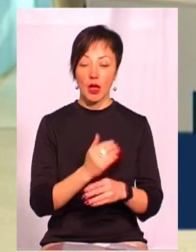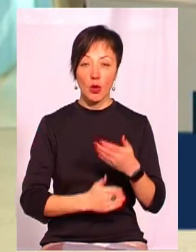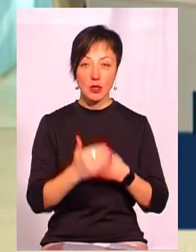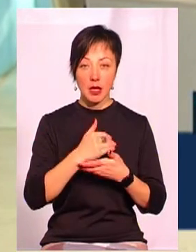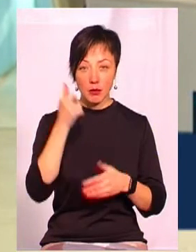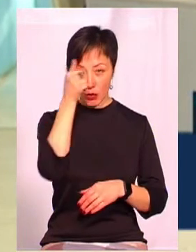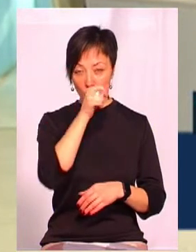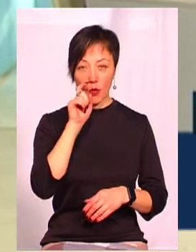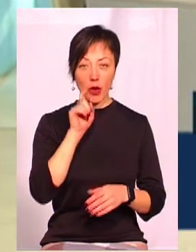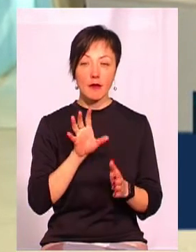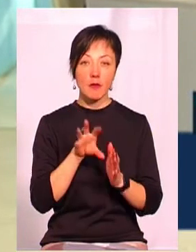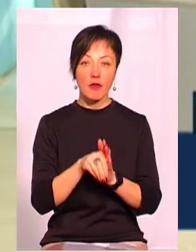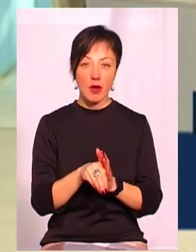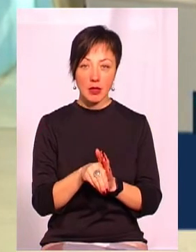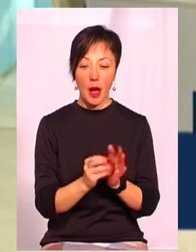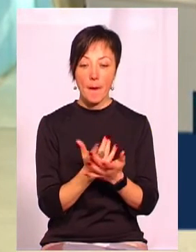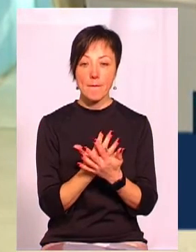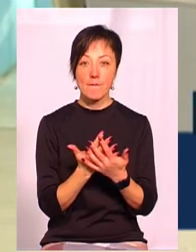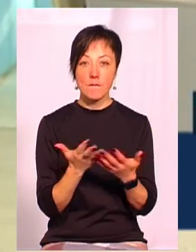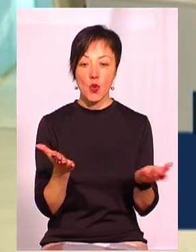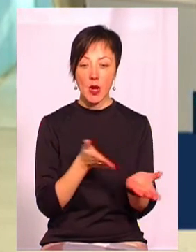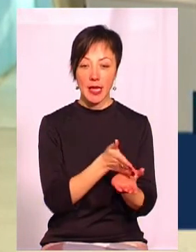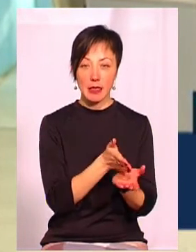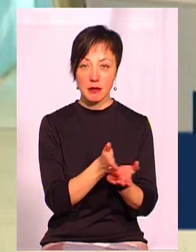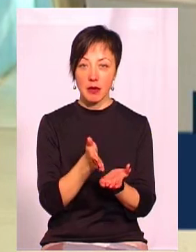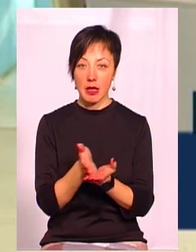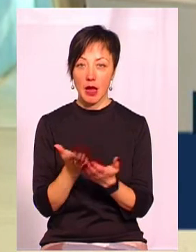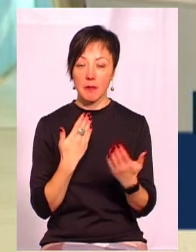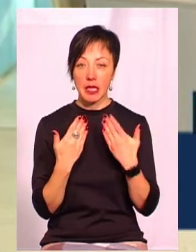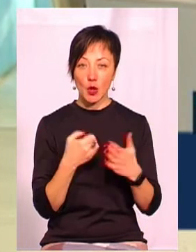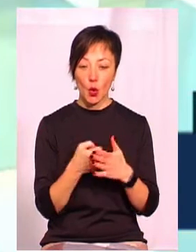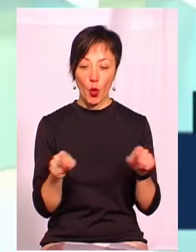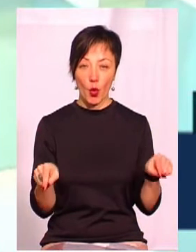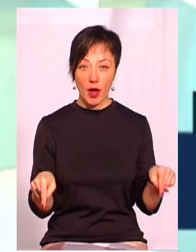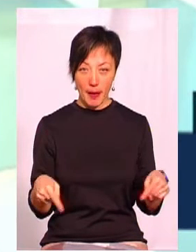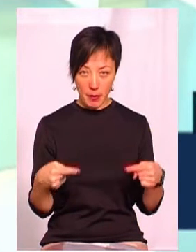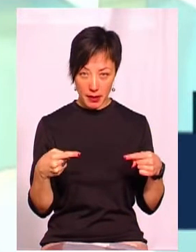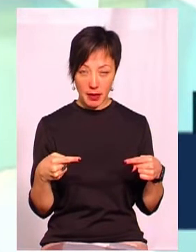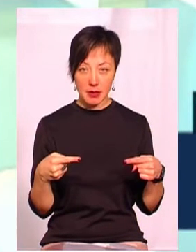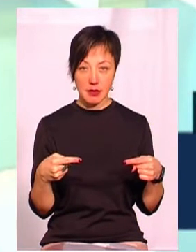в Україні впроваджено мультидисциплінарний підхід до реабілітації